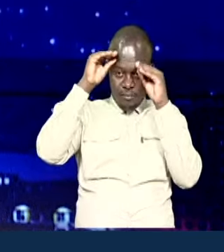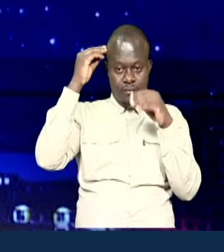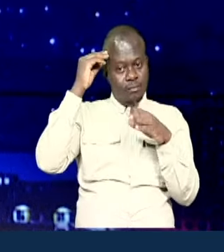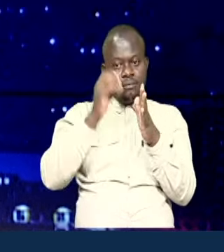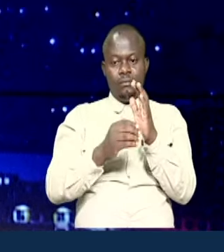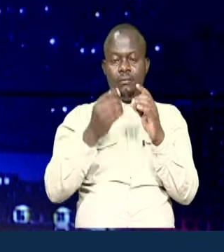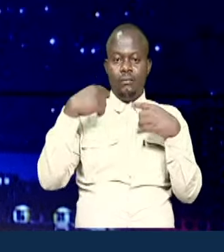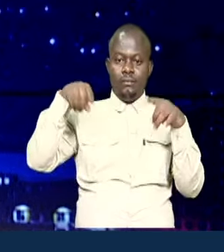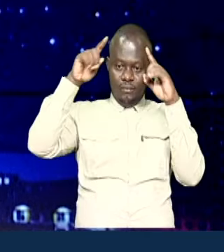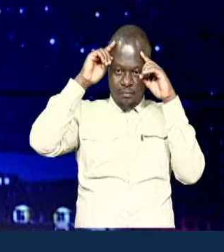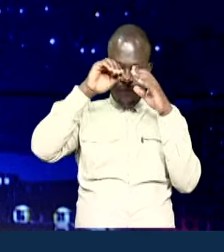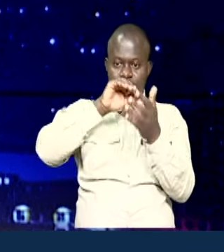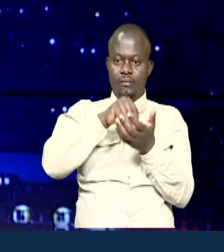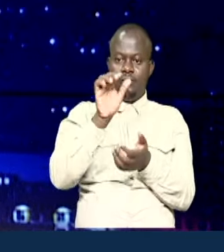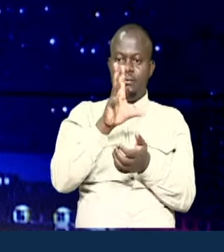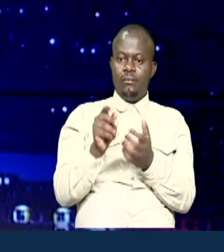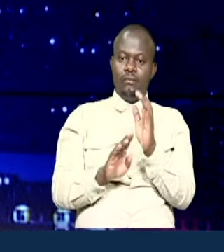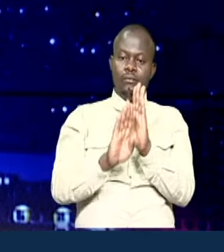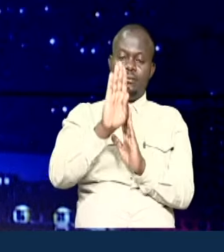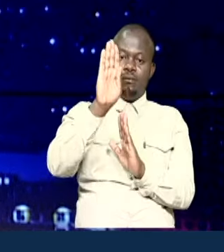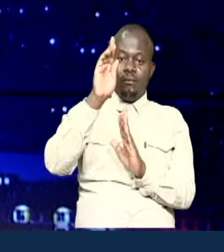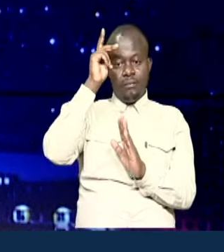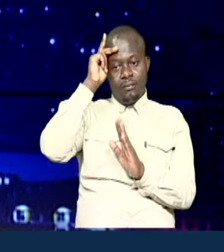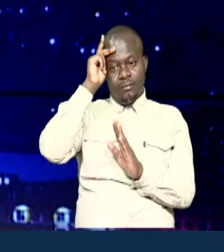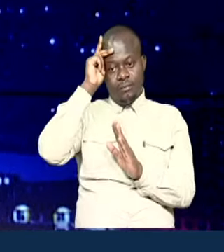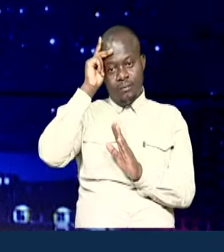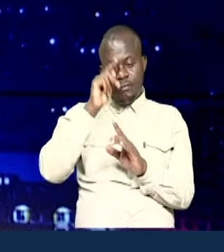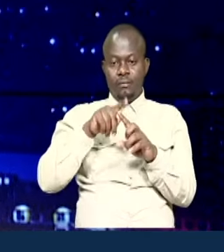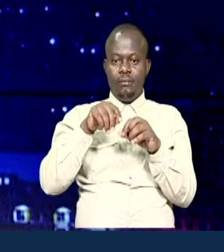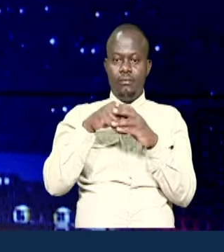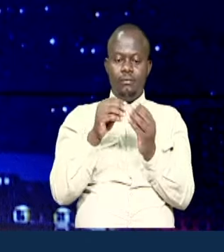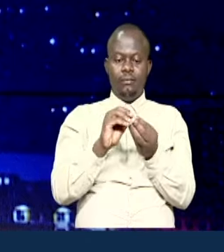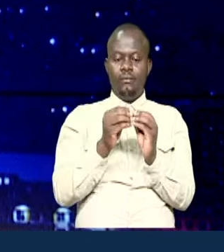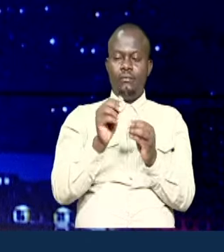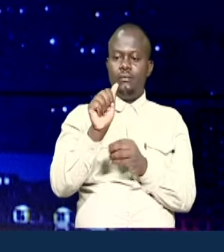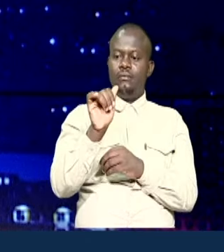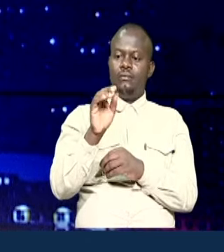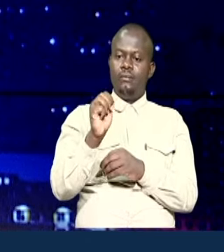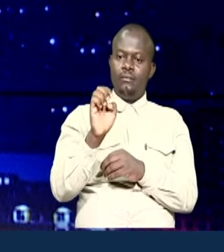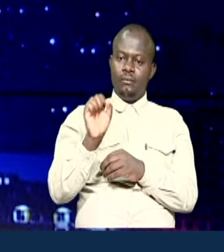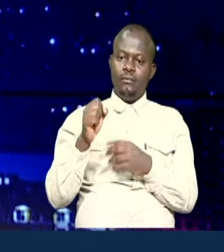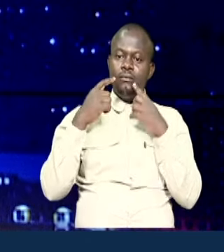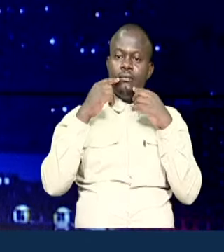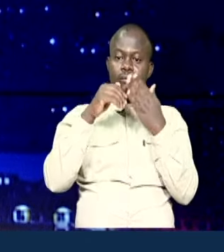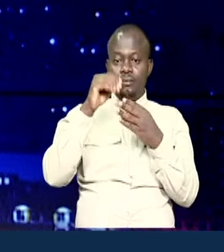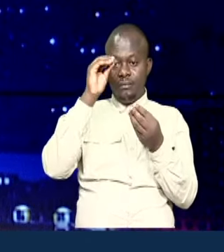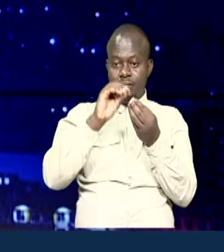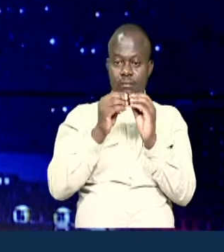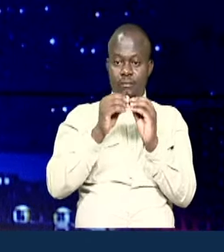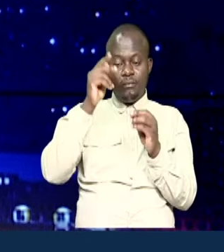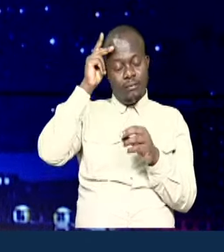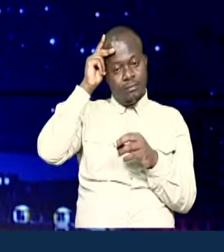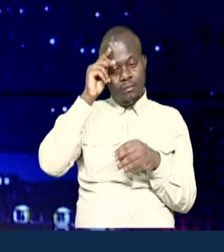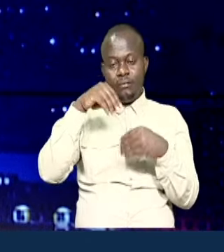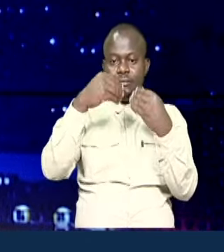gatatu cya kaminuza mu kigo nyafrika cyo guteza imbere ubumenyi bushingiye ku mibare AIMS bavuga ko ubumenyi bahawe bagiye